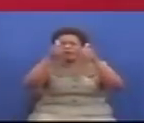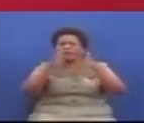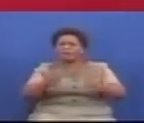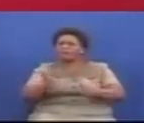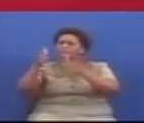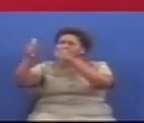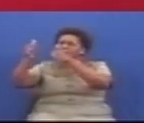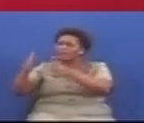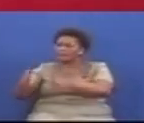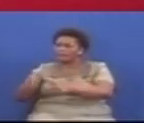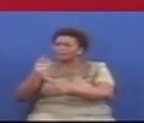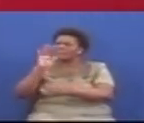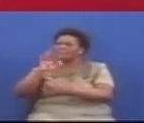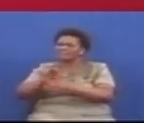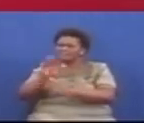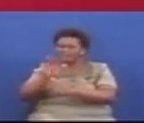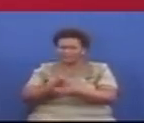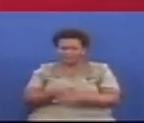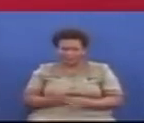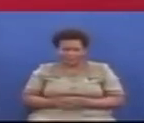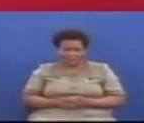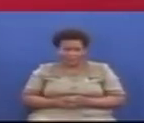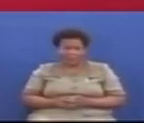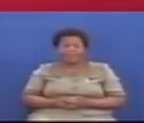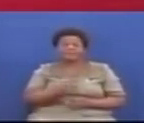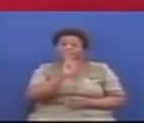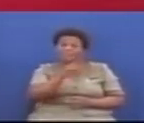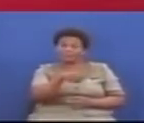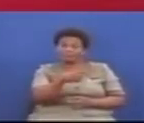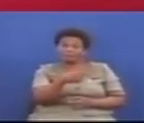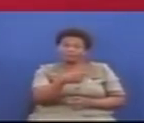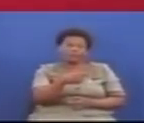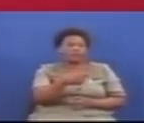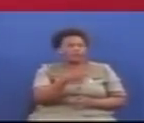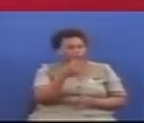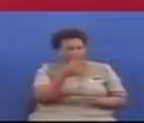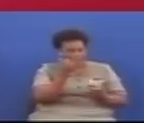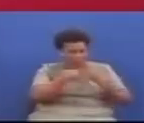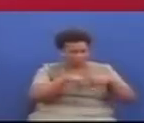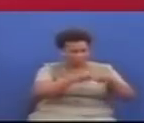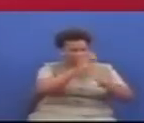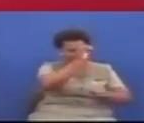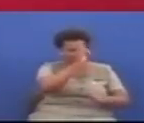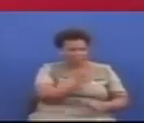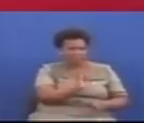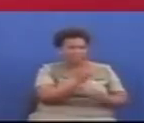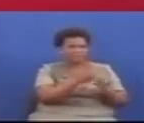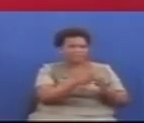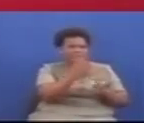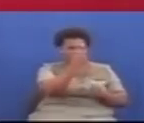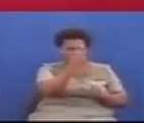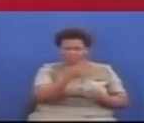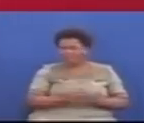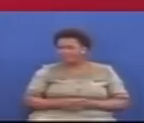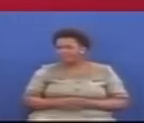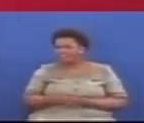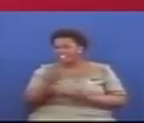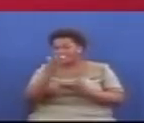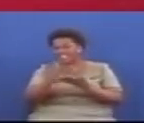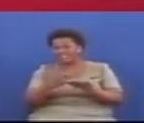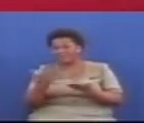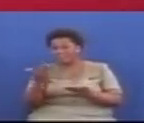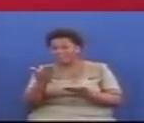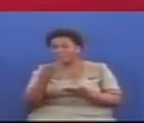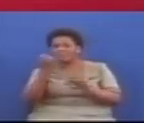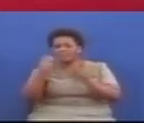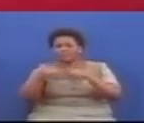tu na ni ukweli kwamba baadhi ya ahadi zimetekelezwa 100%. Ziko baadhi ya maeneo ambayo tumetekeleza